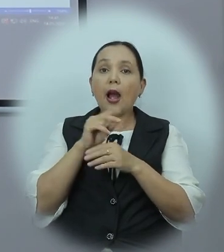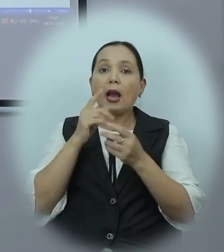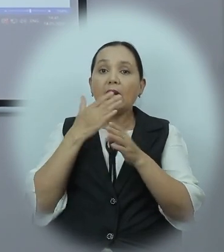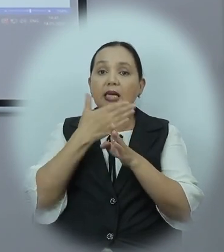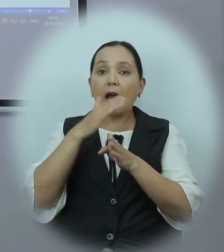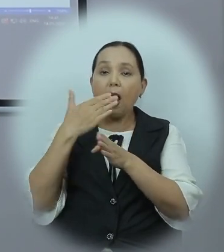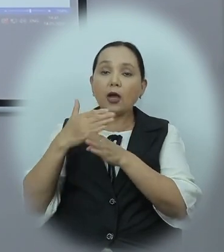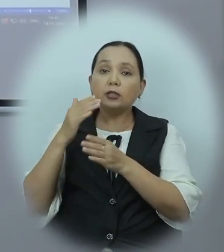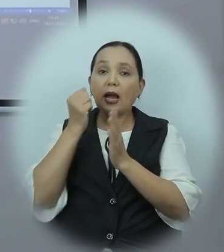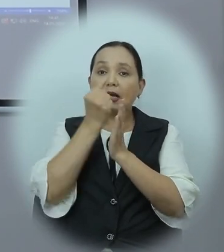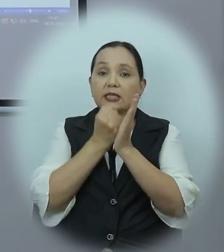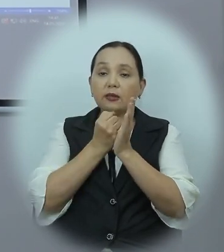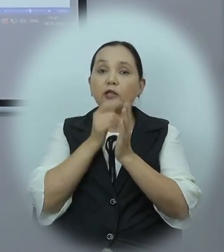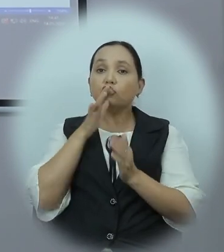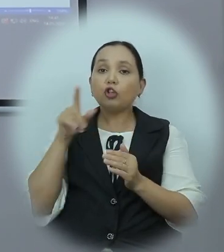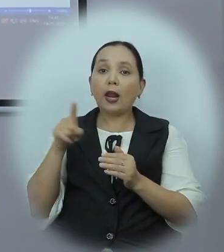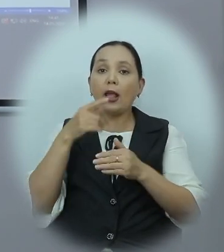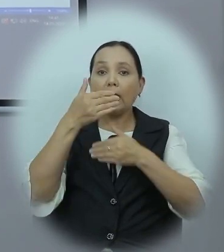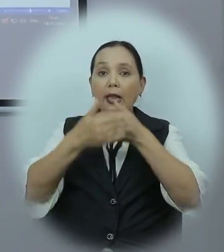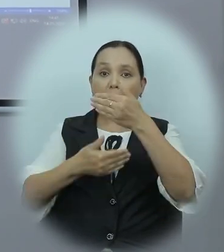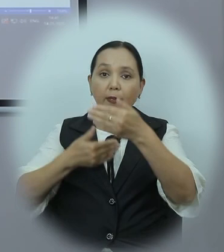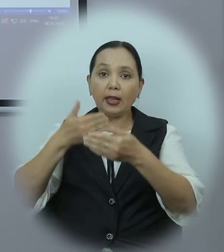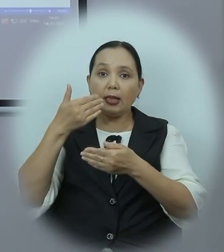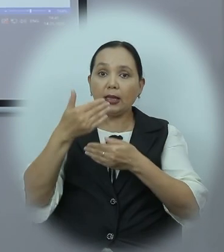qismlarga ajralish jarayonining ketma-ketligida